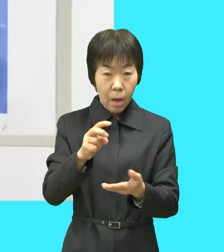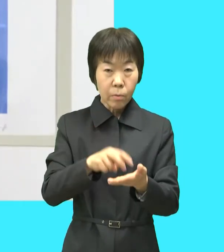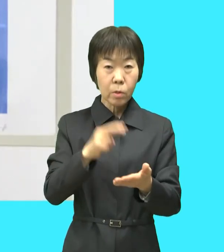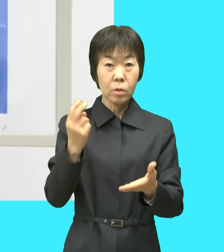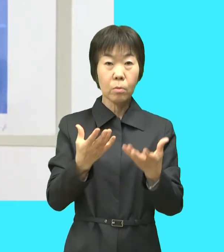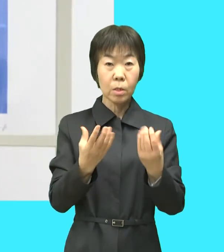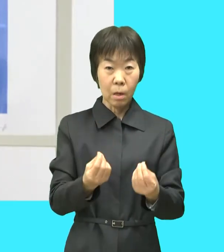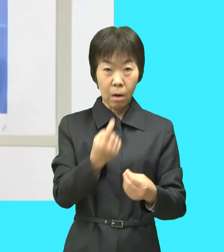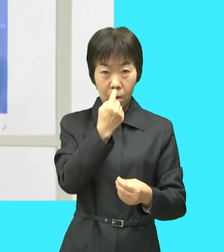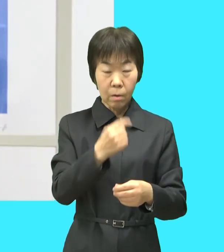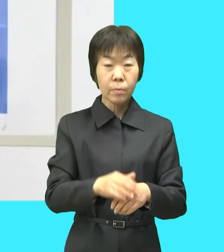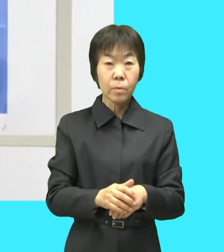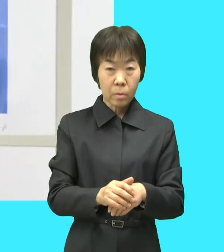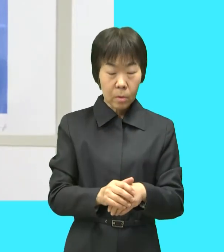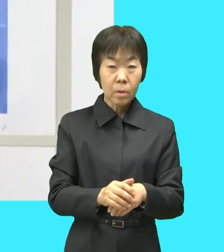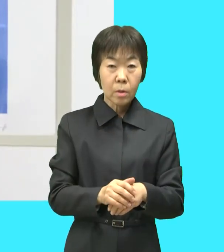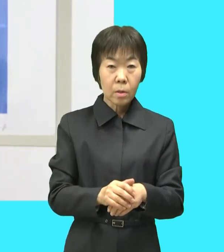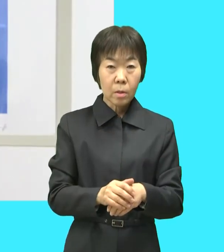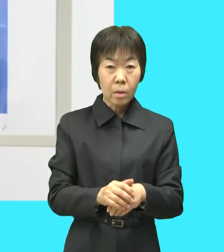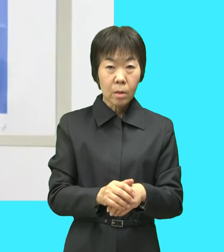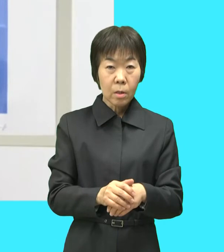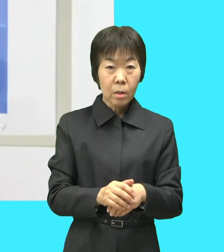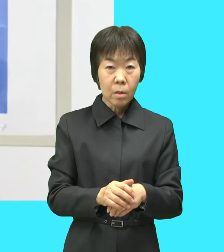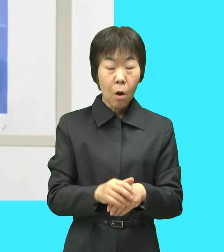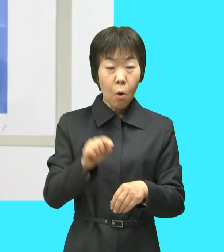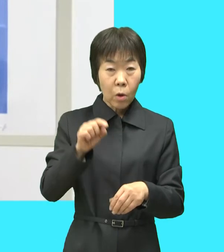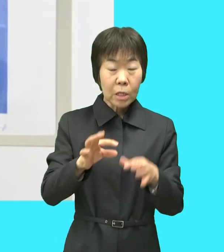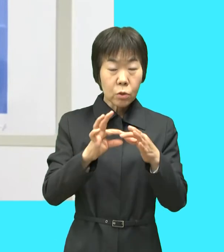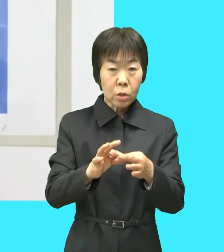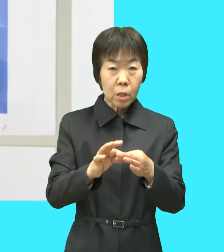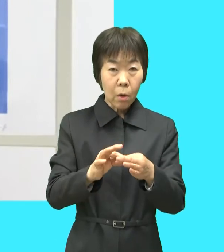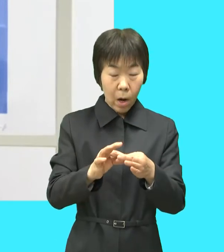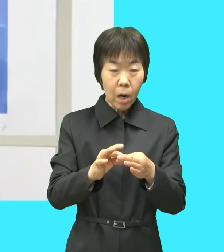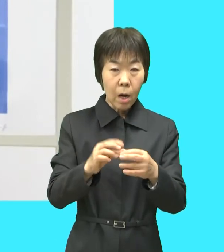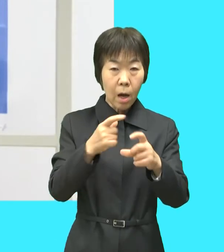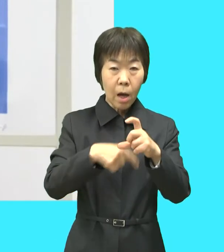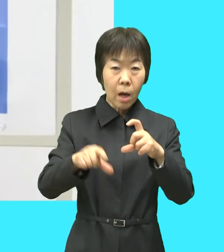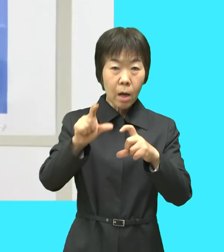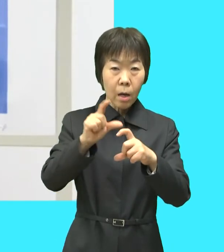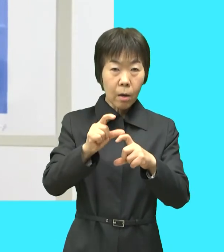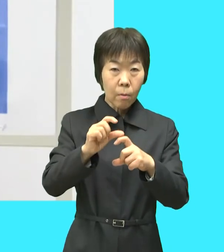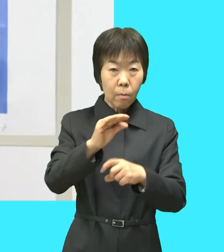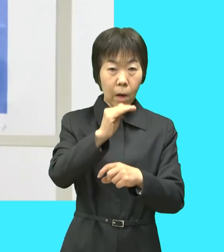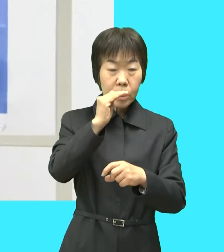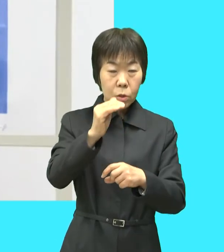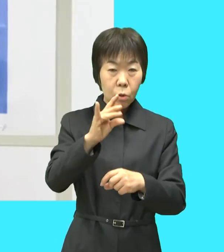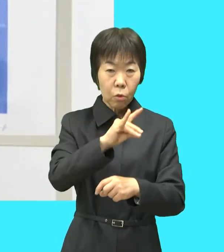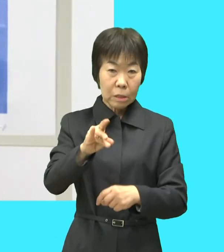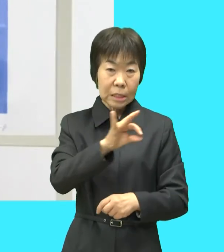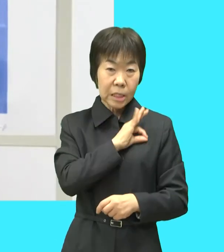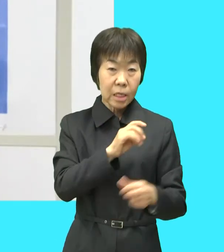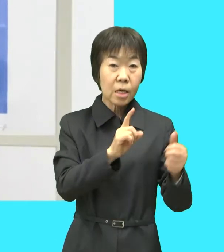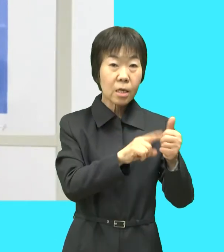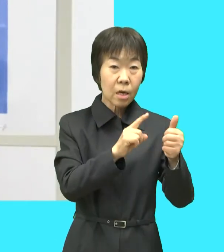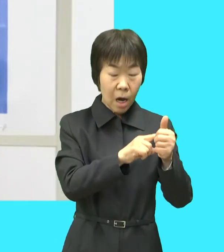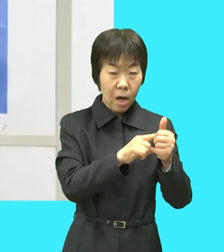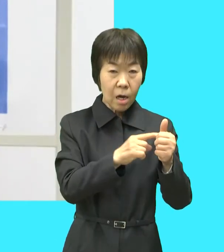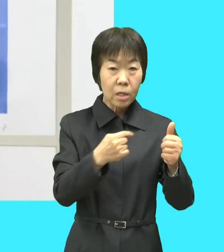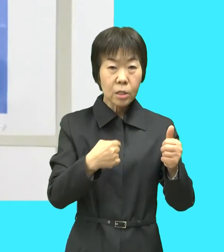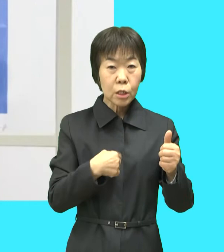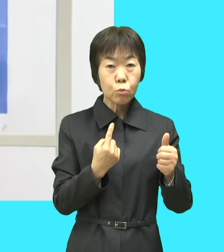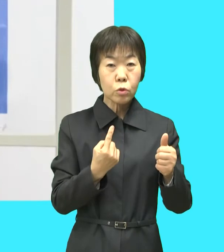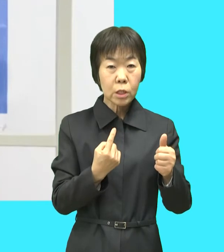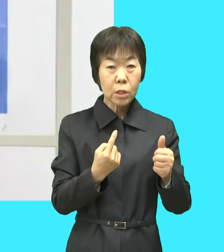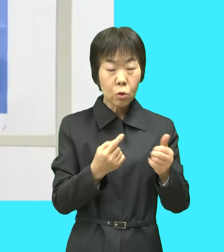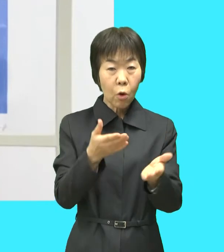。でまたこれについては参議院議員である益子先生自身がですね、今後自分自身説